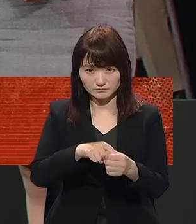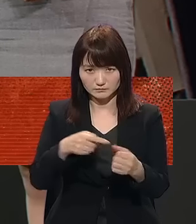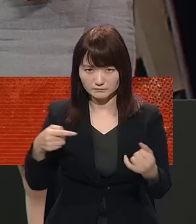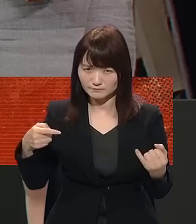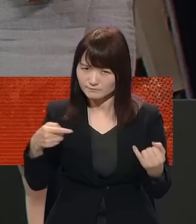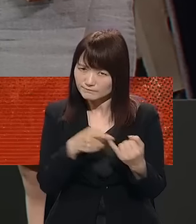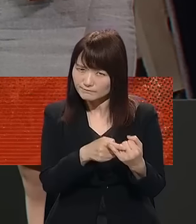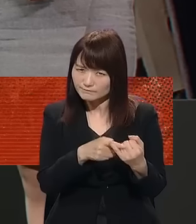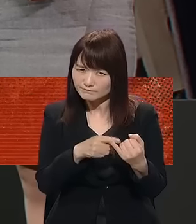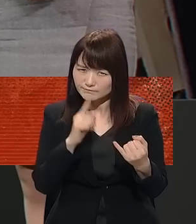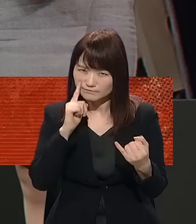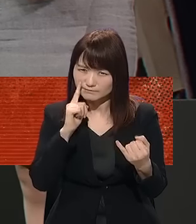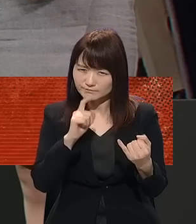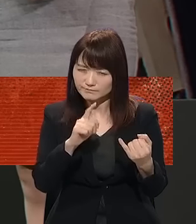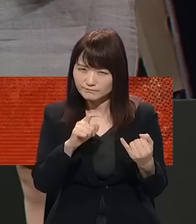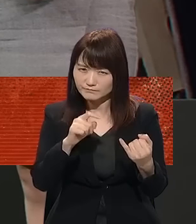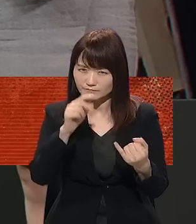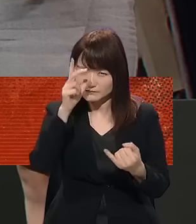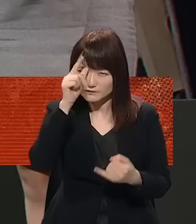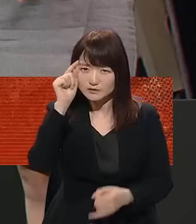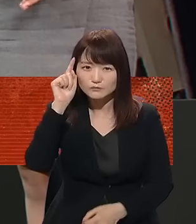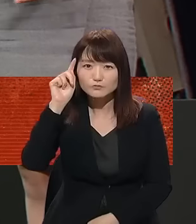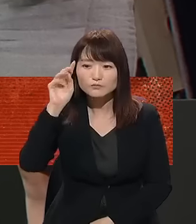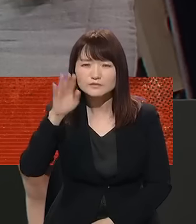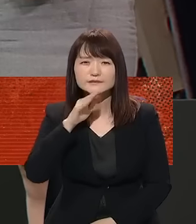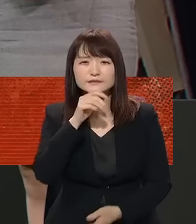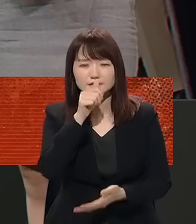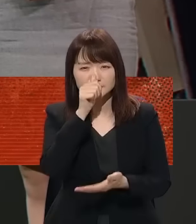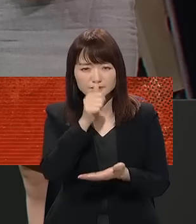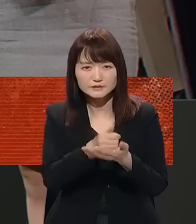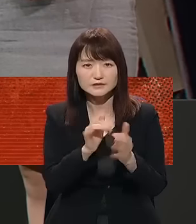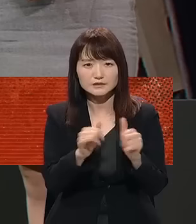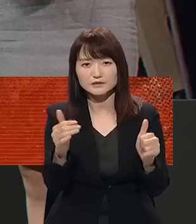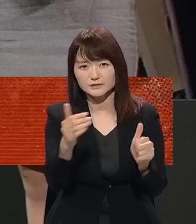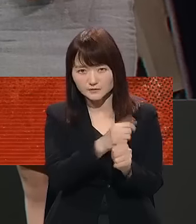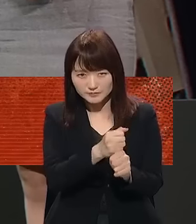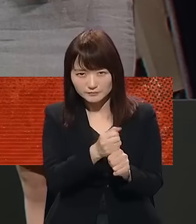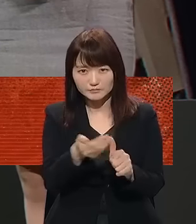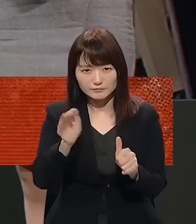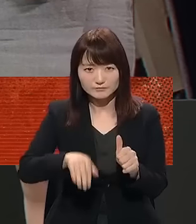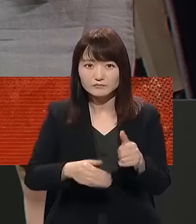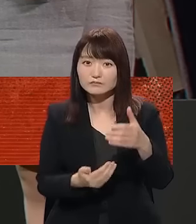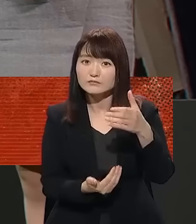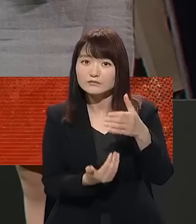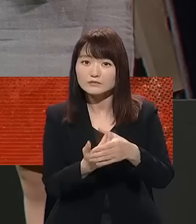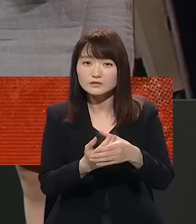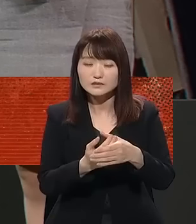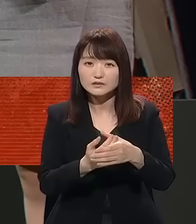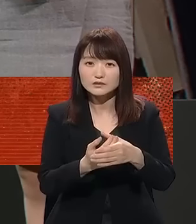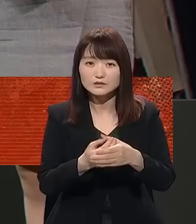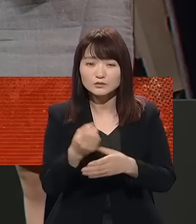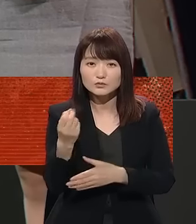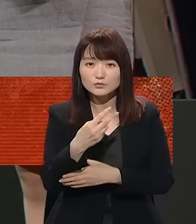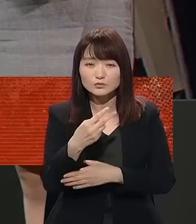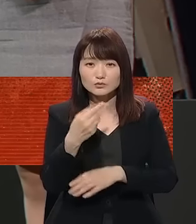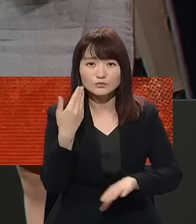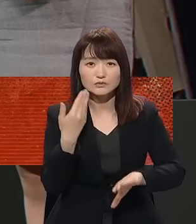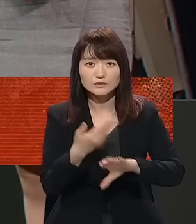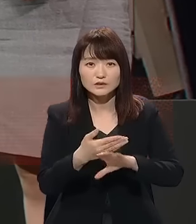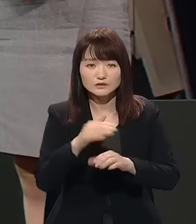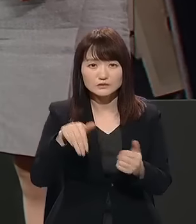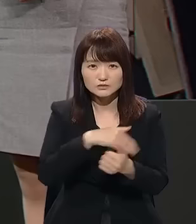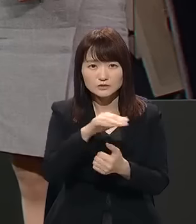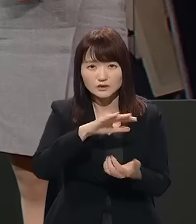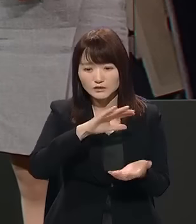의심되는 상황 경찰은 며칠 뒤 진범을 붙잡게 되는데요 하지만 사건은 얘기치 못한 반전을